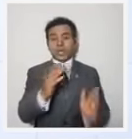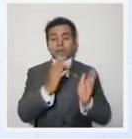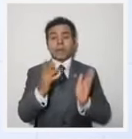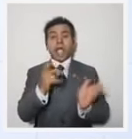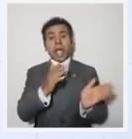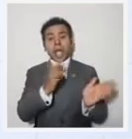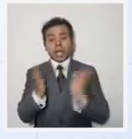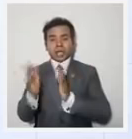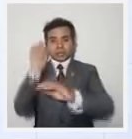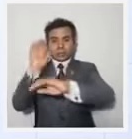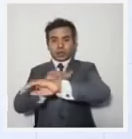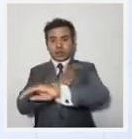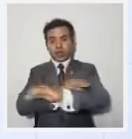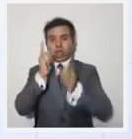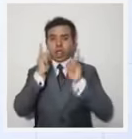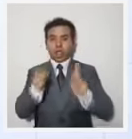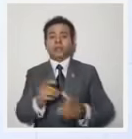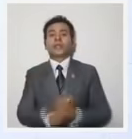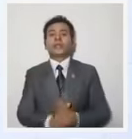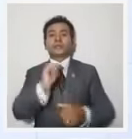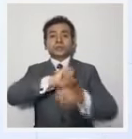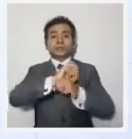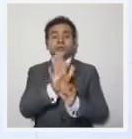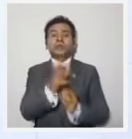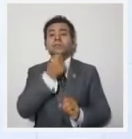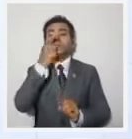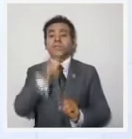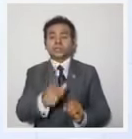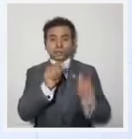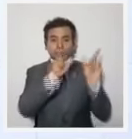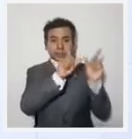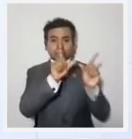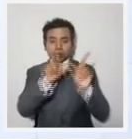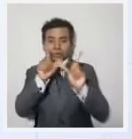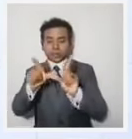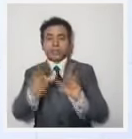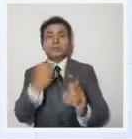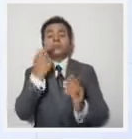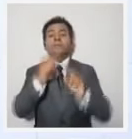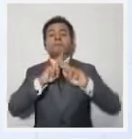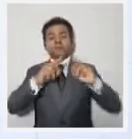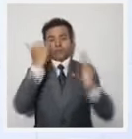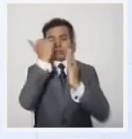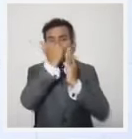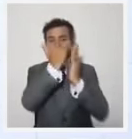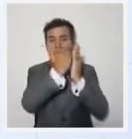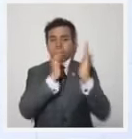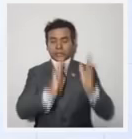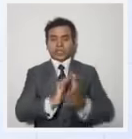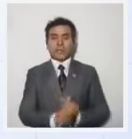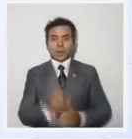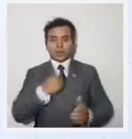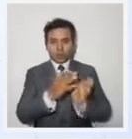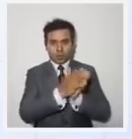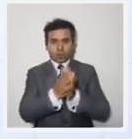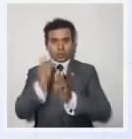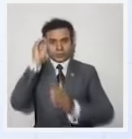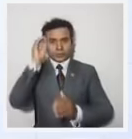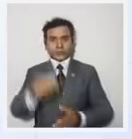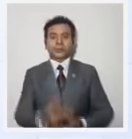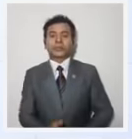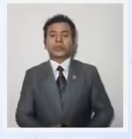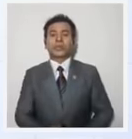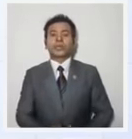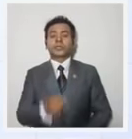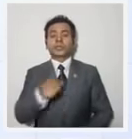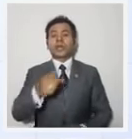কোভিড-19 এর প্রাদুর্ভাবের সময় প্রতিবন্ধীদের জন্য বিবেচ্য বিষয়সমূহ। এটি আমাদের করোনা ওয়েবসাইট যা আছে সেতে পাওয়া যাবে এবং DGHS